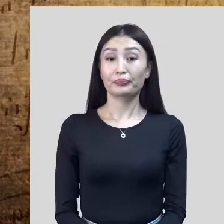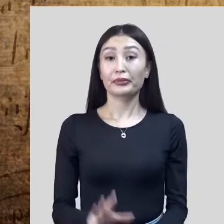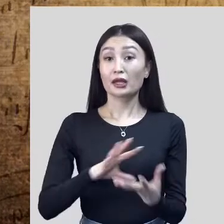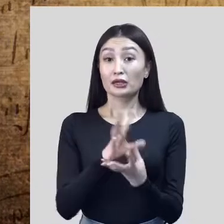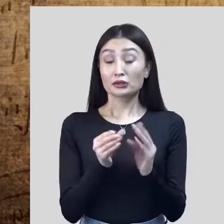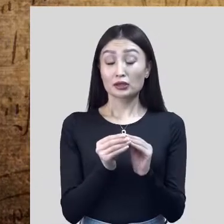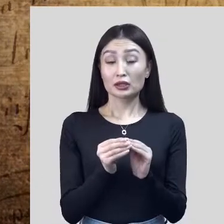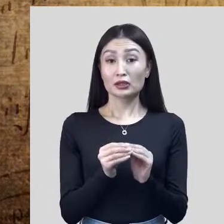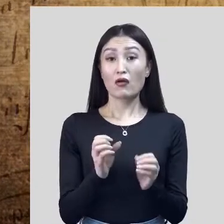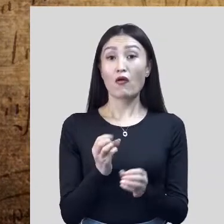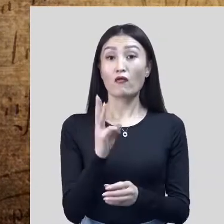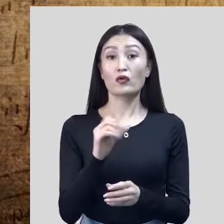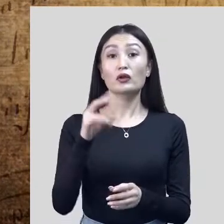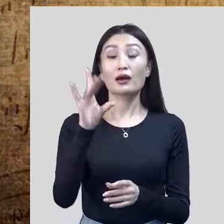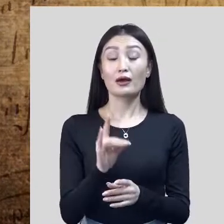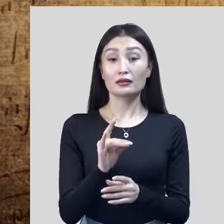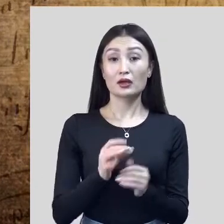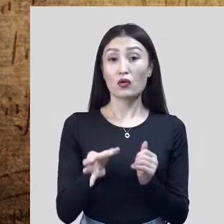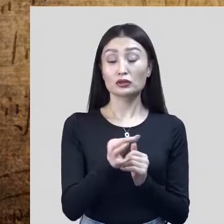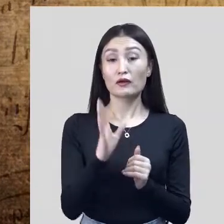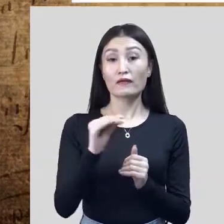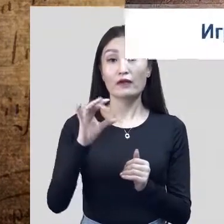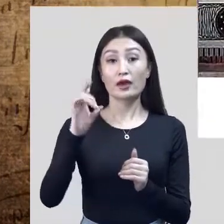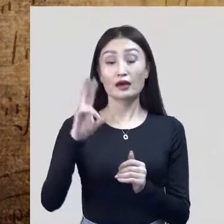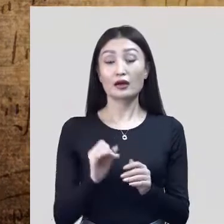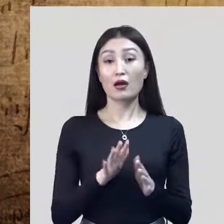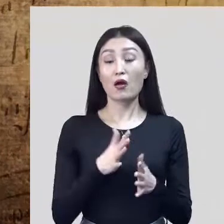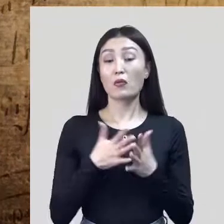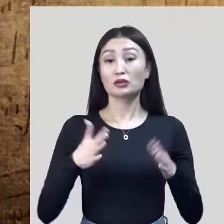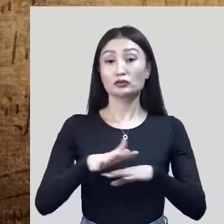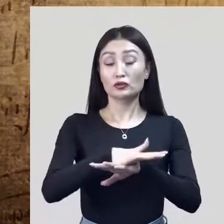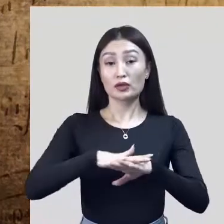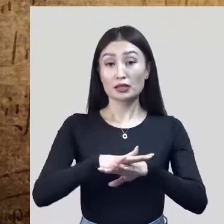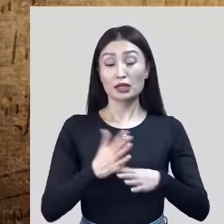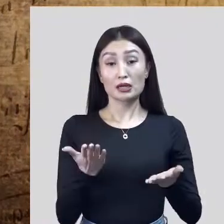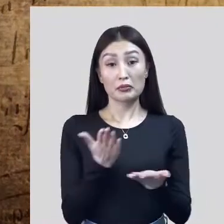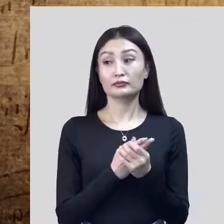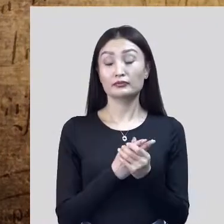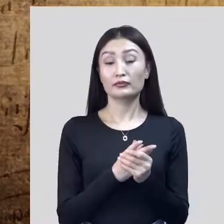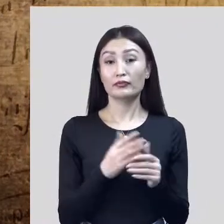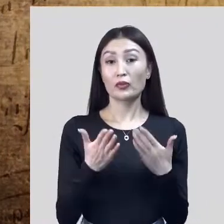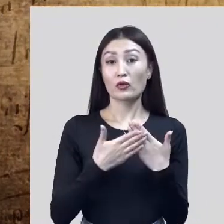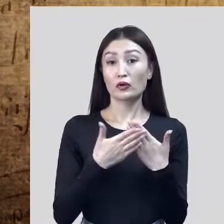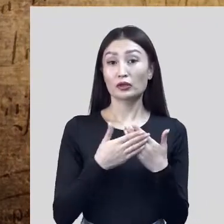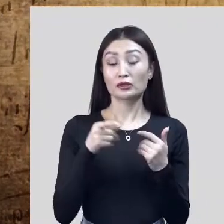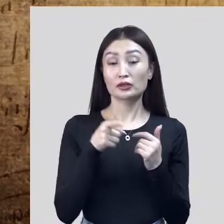В результате извержения вулкана на острове Ферра большинство поселений на Крите погибло. Это произошло